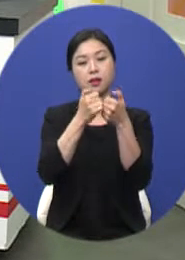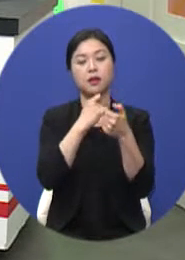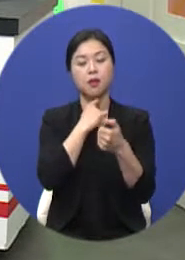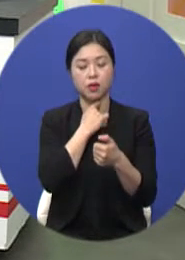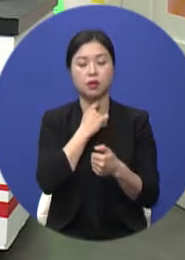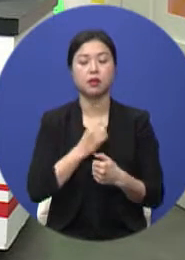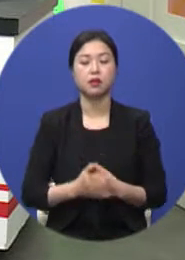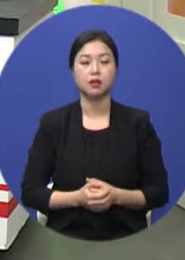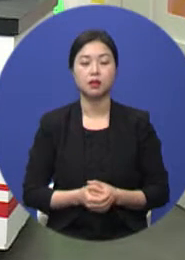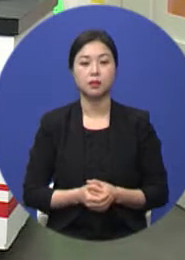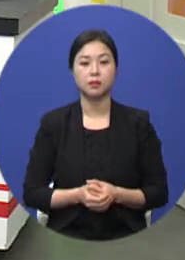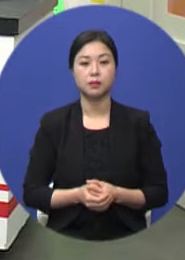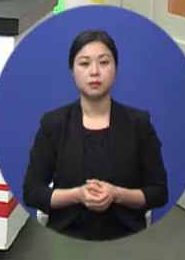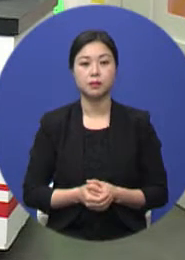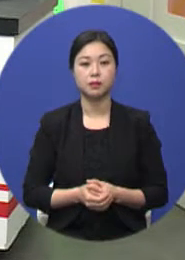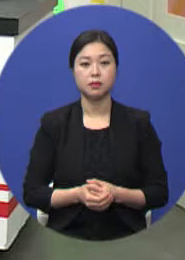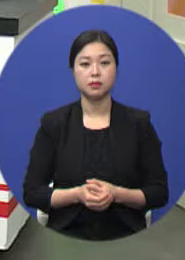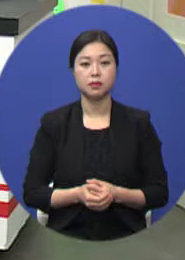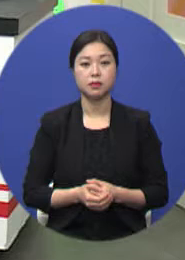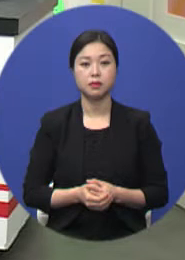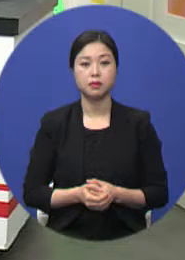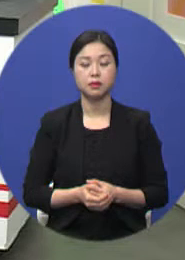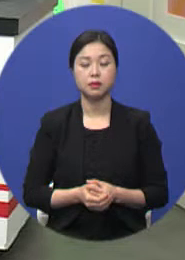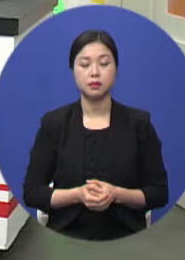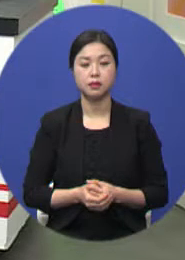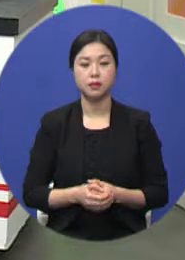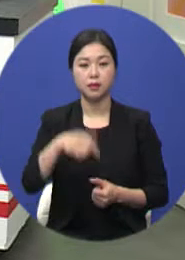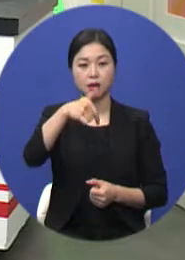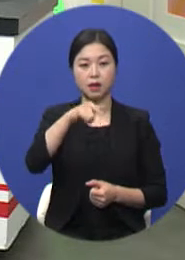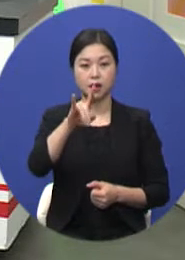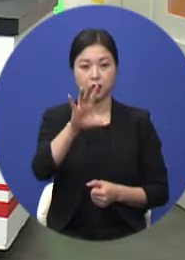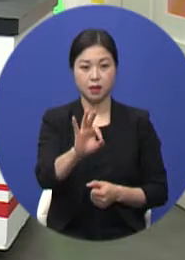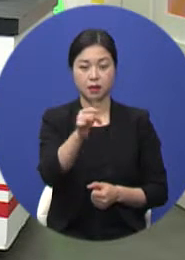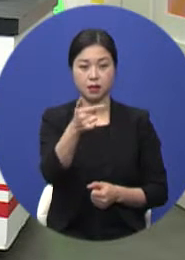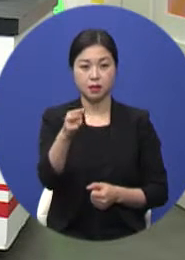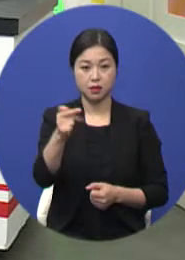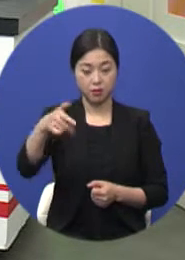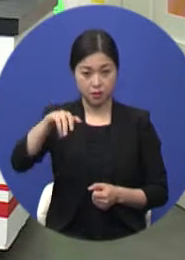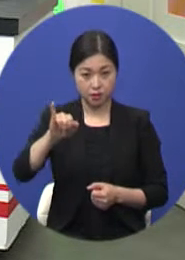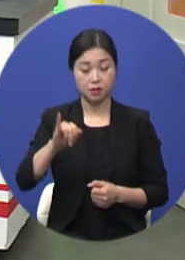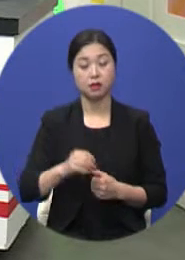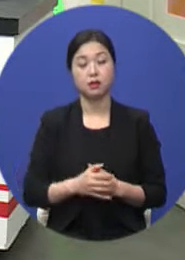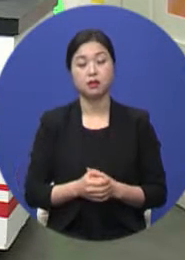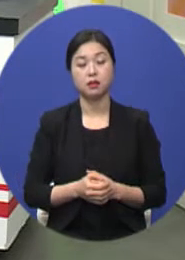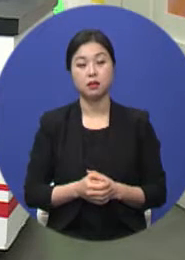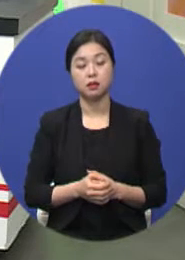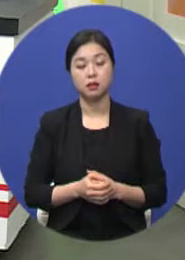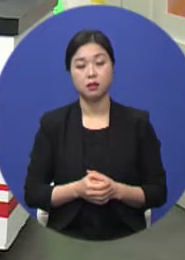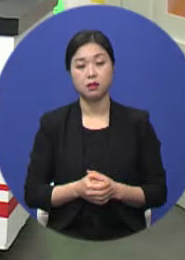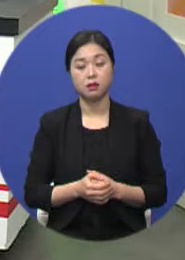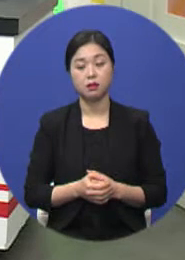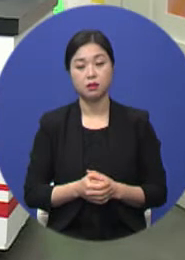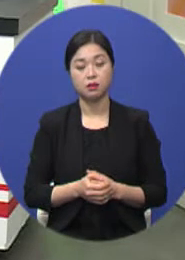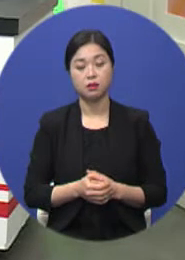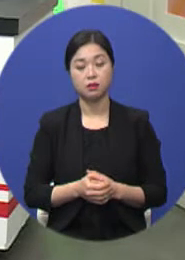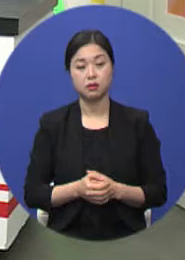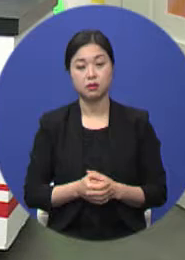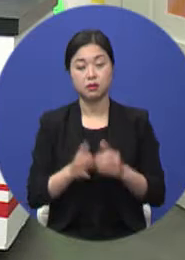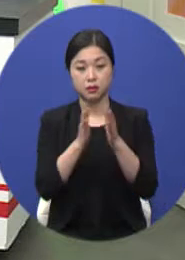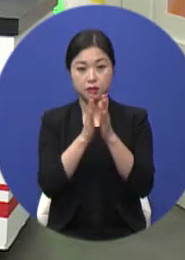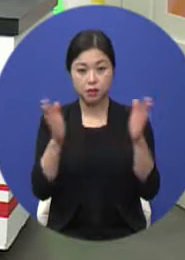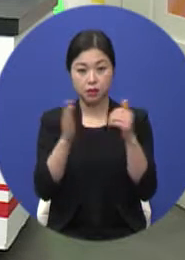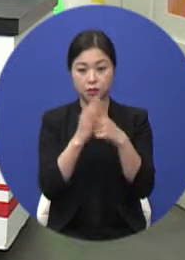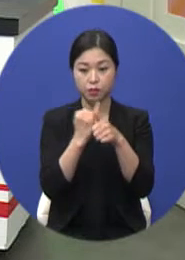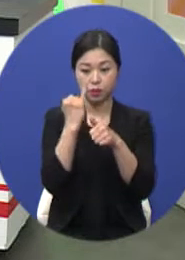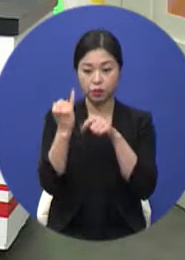드리고 있습니다. 갱년기, 아, 참 중요하죠. 그 그 갱년기가 되면서 이제